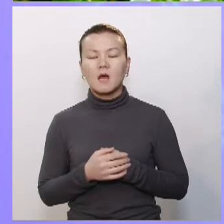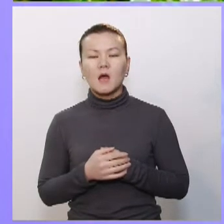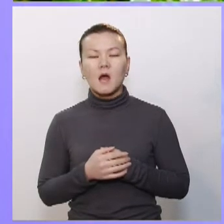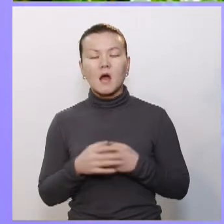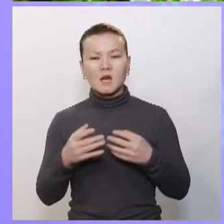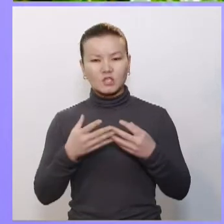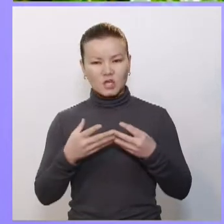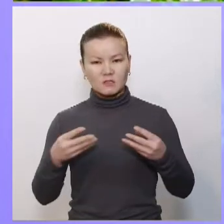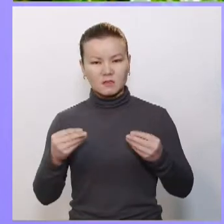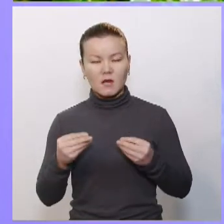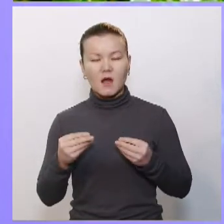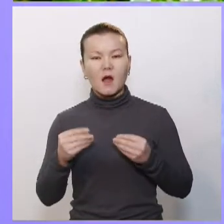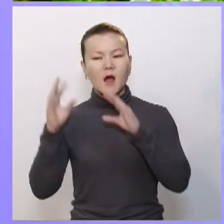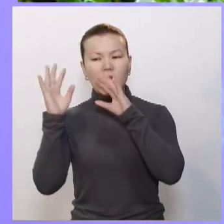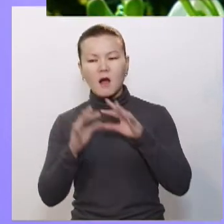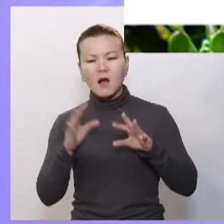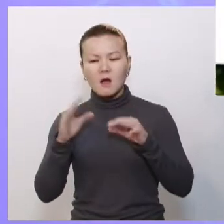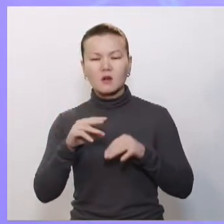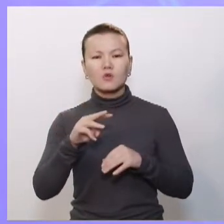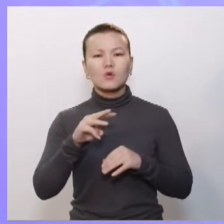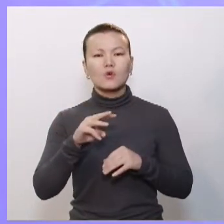Жазында кар, муз эрит.